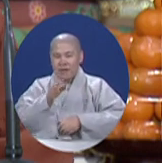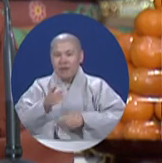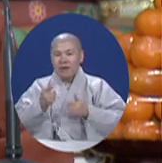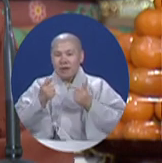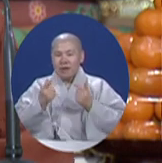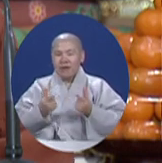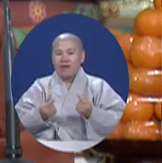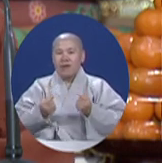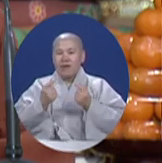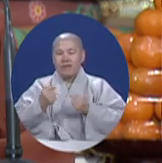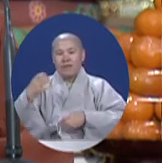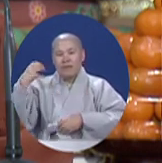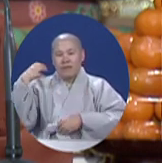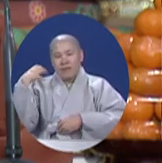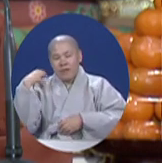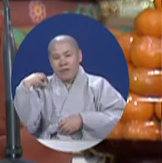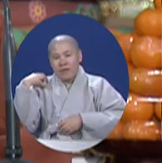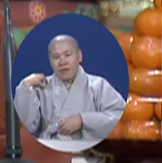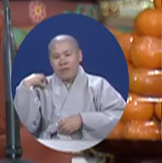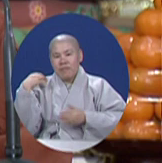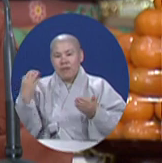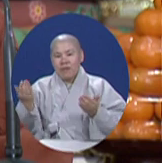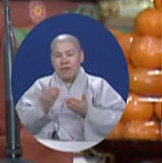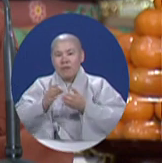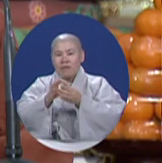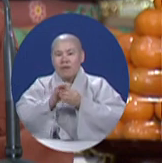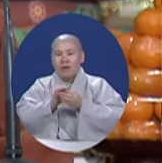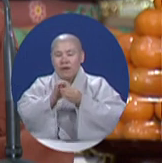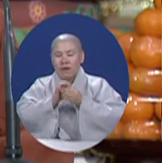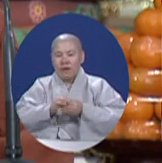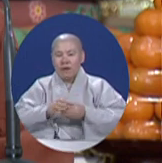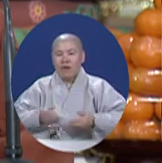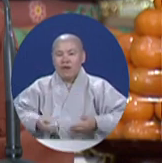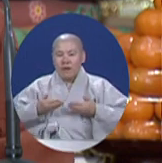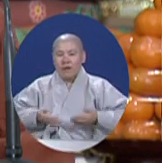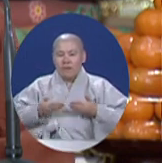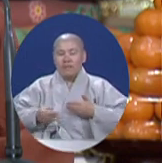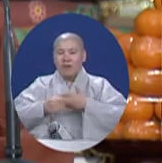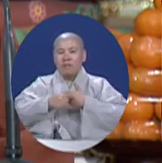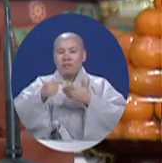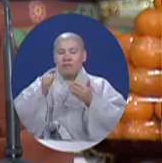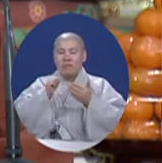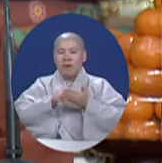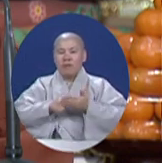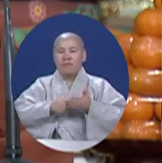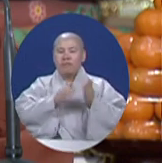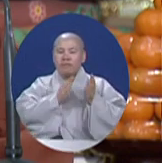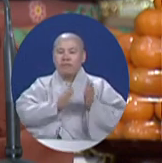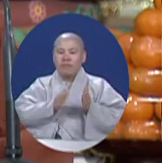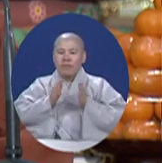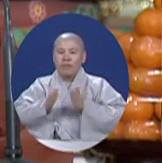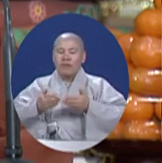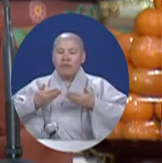그런 소임을 통해서 그 급한 마음을 다스리게 돼요.